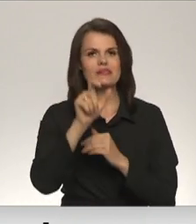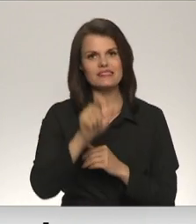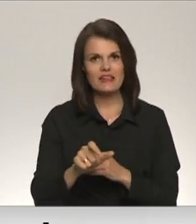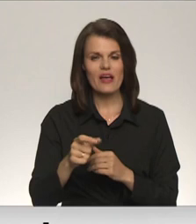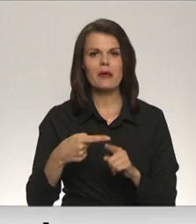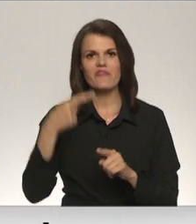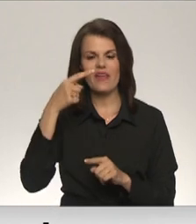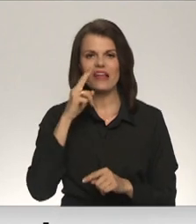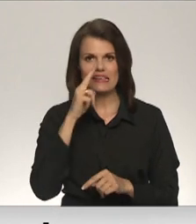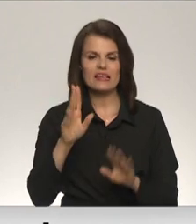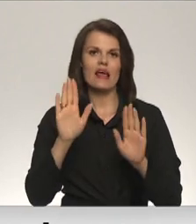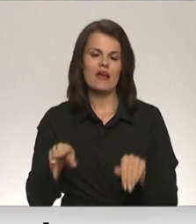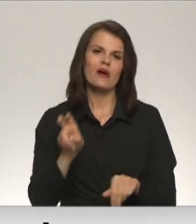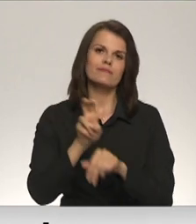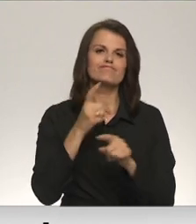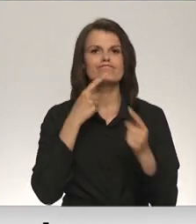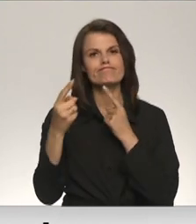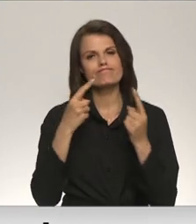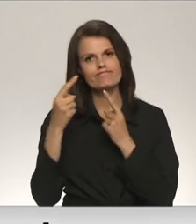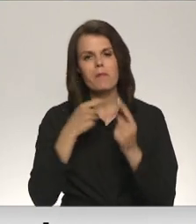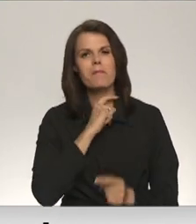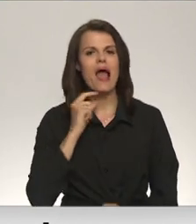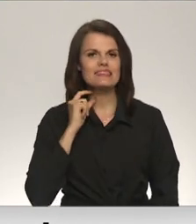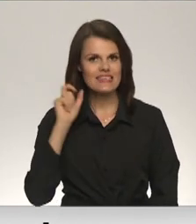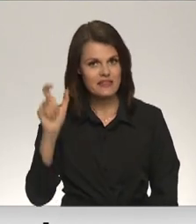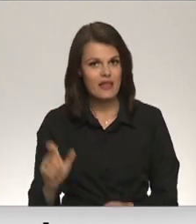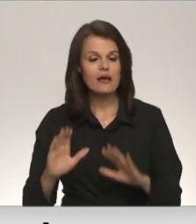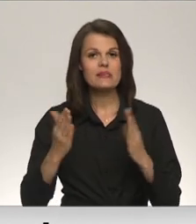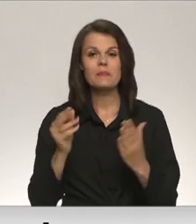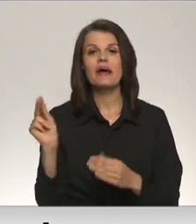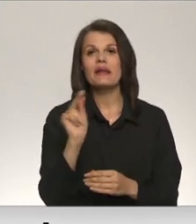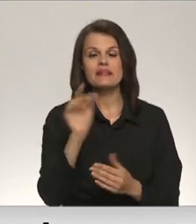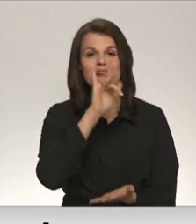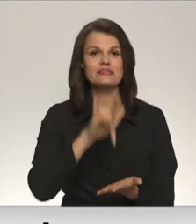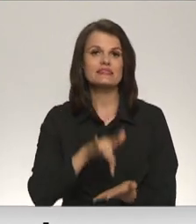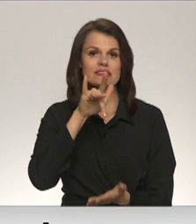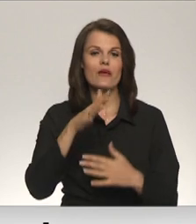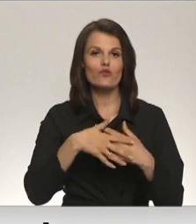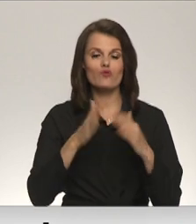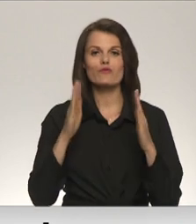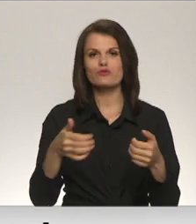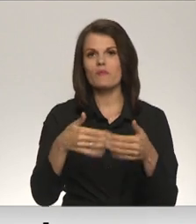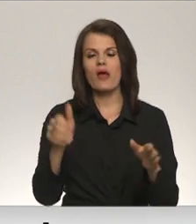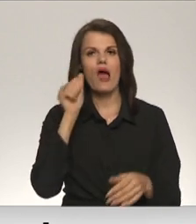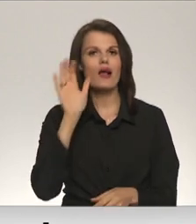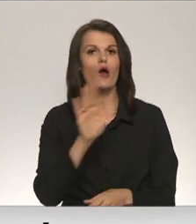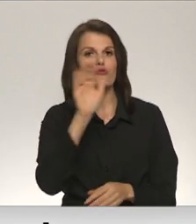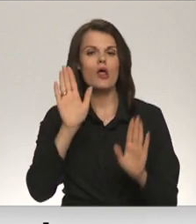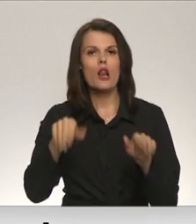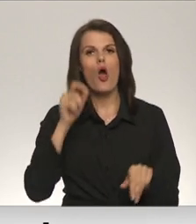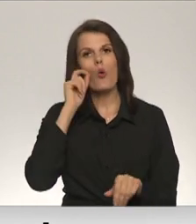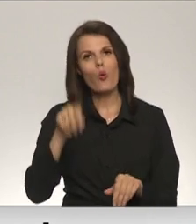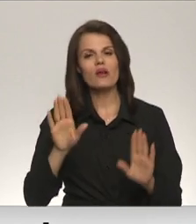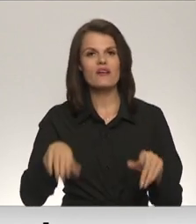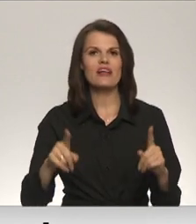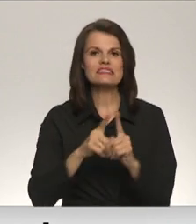būs iespēja rast mierinājumu sarunās ar mācītāju. Bet pavisam drīz centra durvis būs atvērts cik dienu, lai Ukraiņi varētu tikties gan savā starpā,